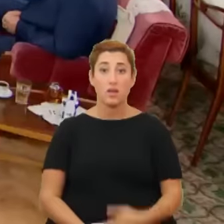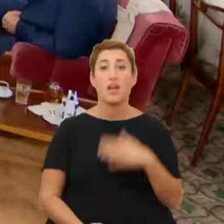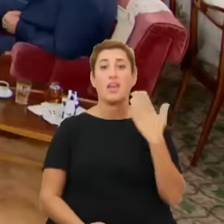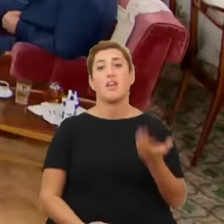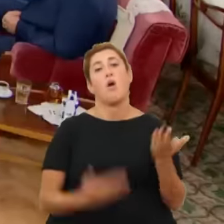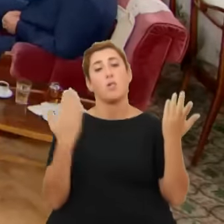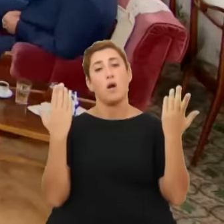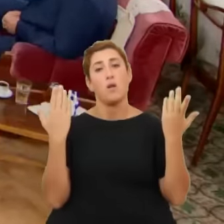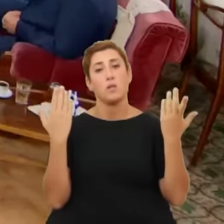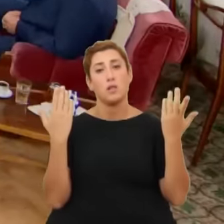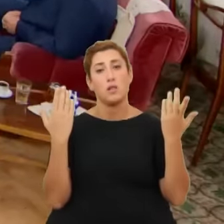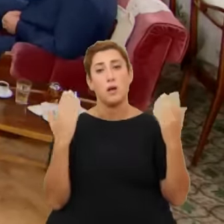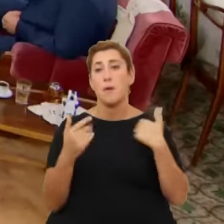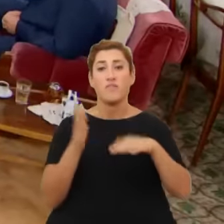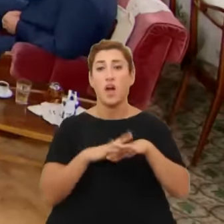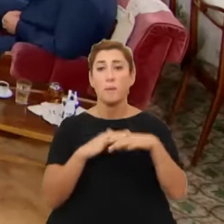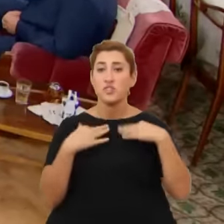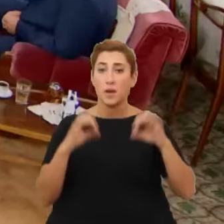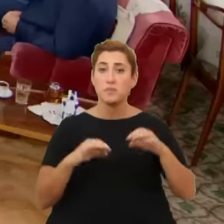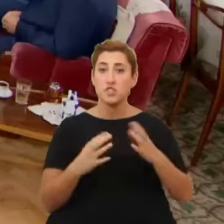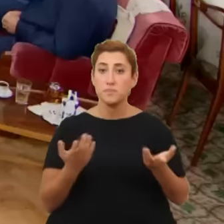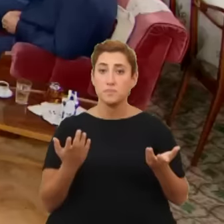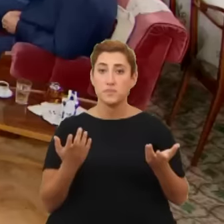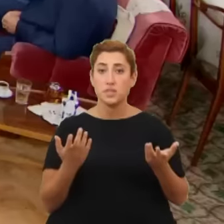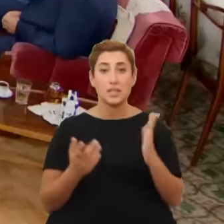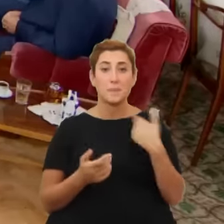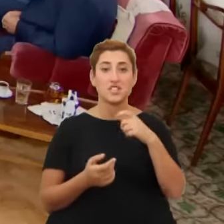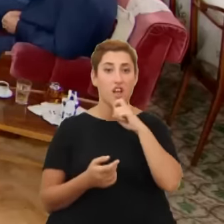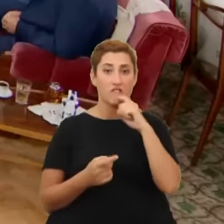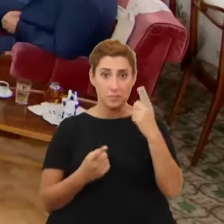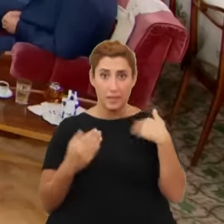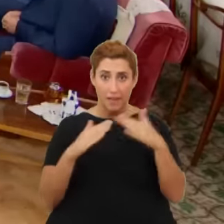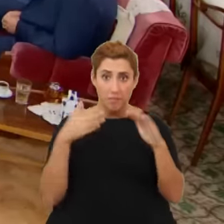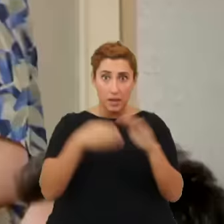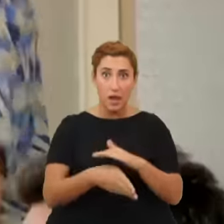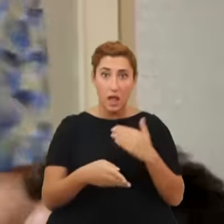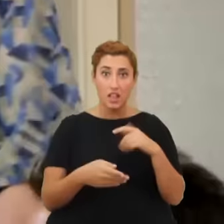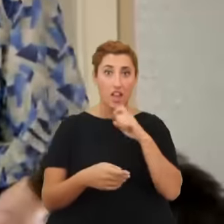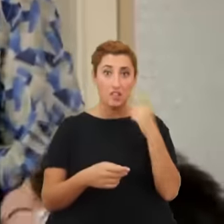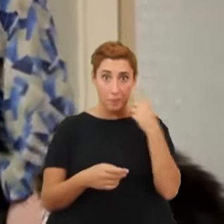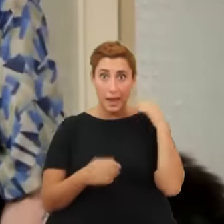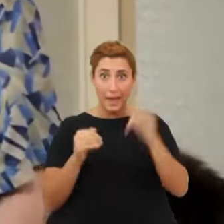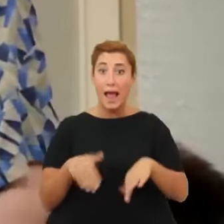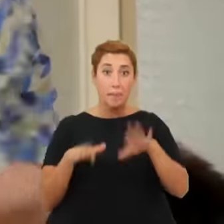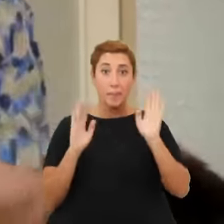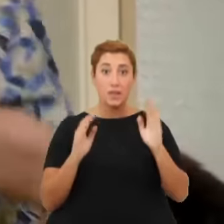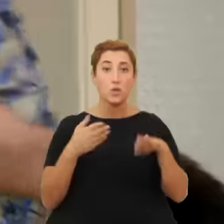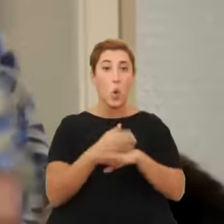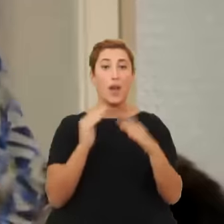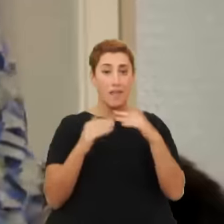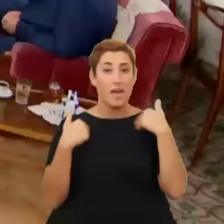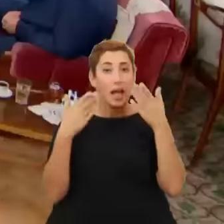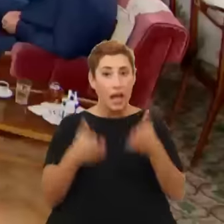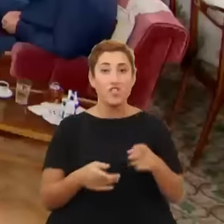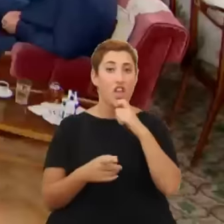Ya Allah Allah! Ben ne yapacağım şimdi? Ha? Ya biz yanlış bir yere mi geldik? Yanlış bir yere gelmedik de, doğru yere